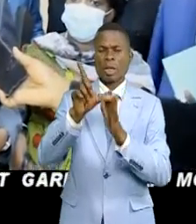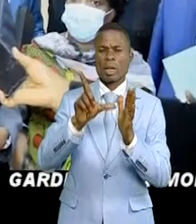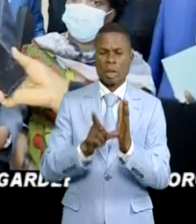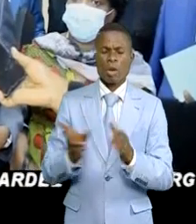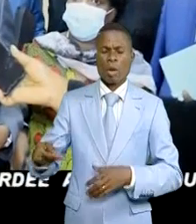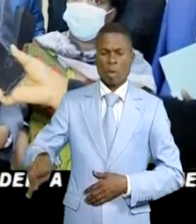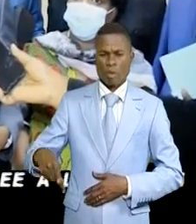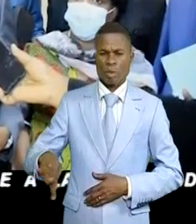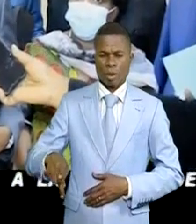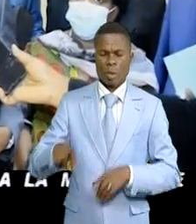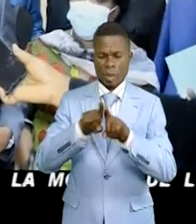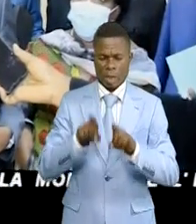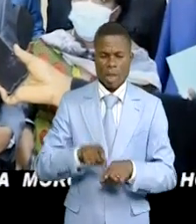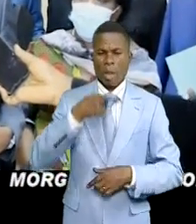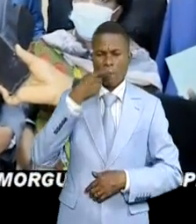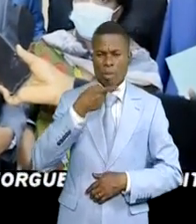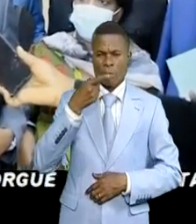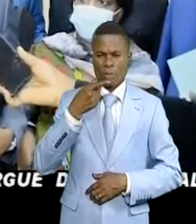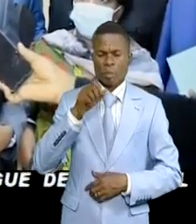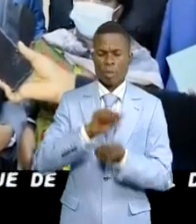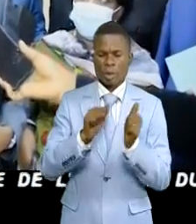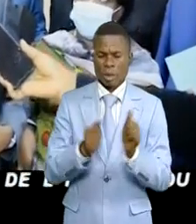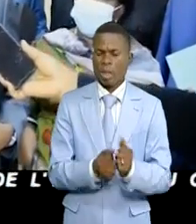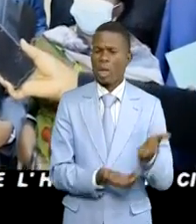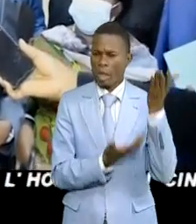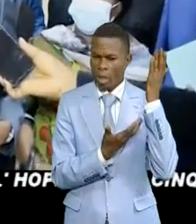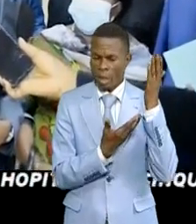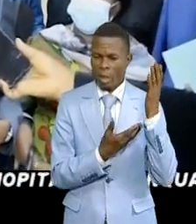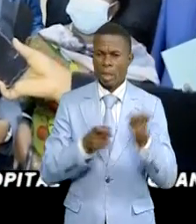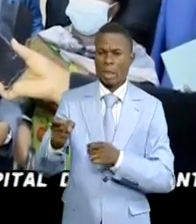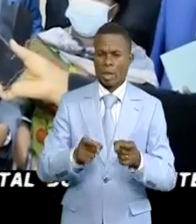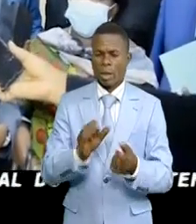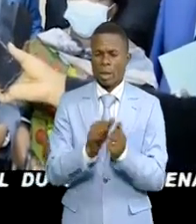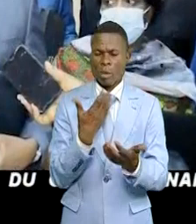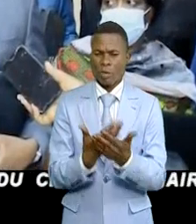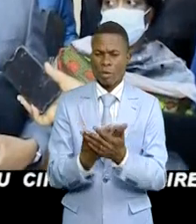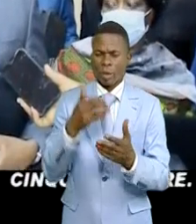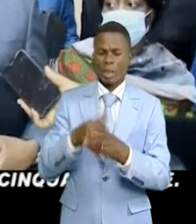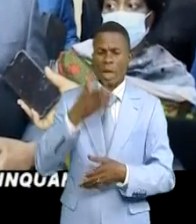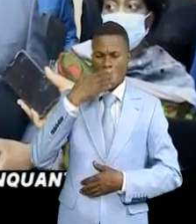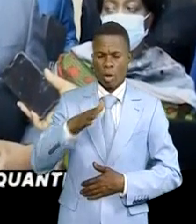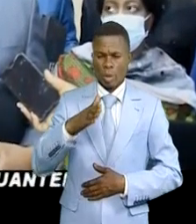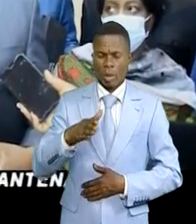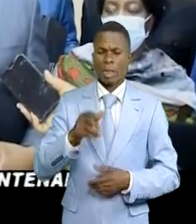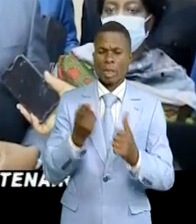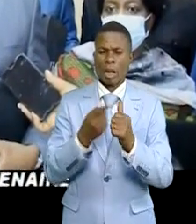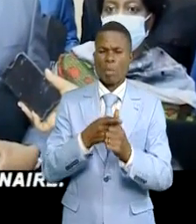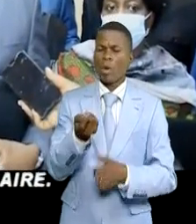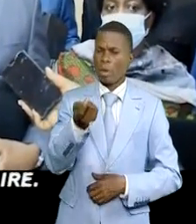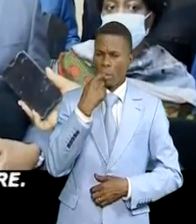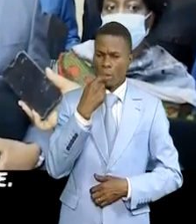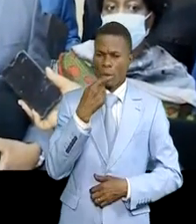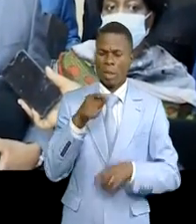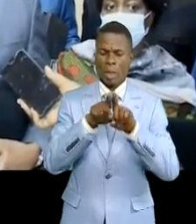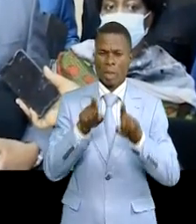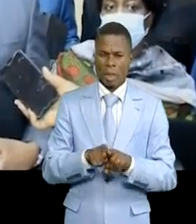provinciales. Nous avons aussi parlé d'un point extrêmement important, c'est la gestion des urgences dans le pays. Nous avons parlé aussi des médicaments, y compris